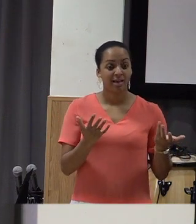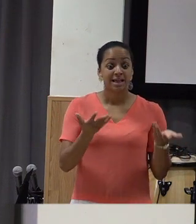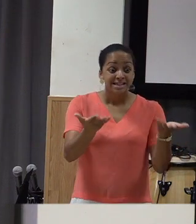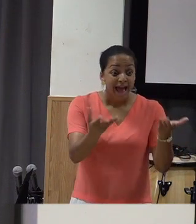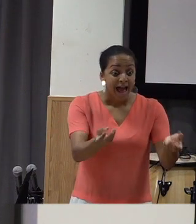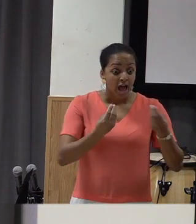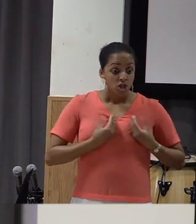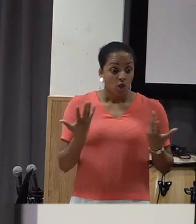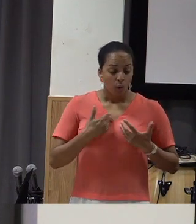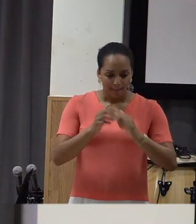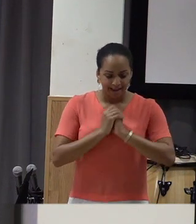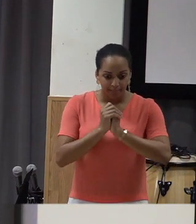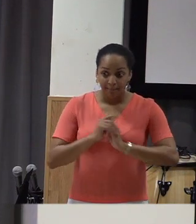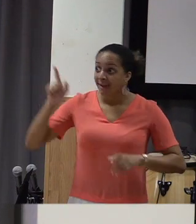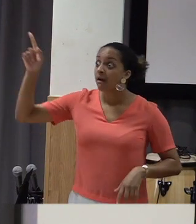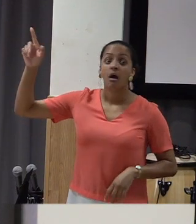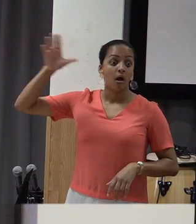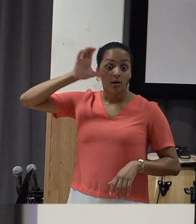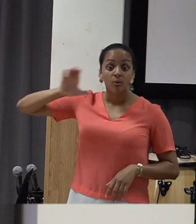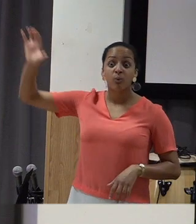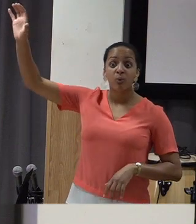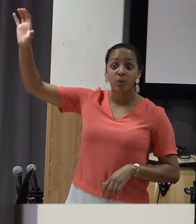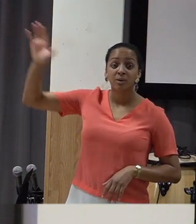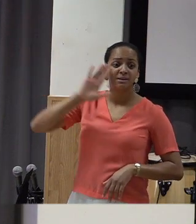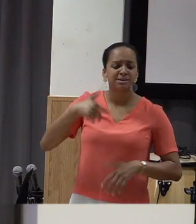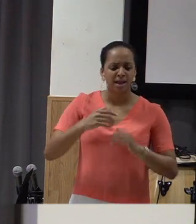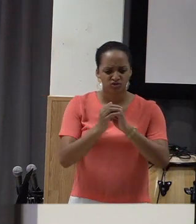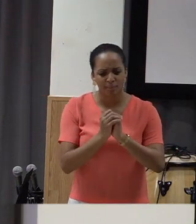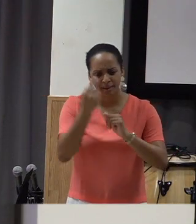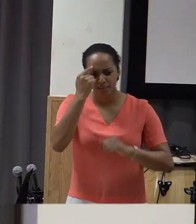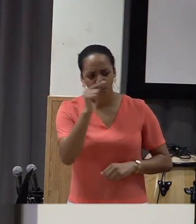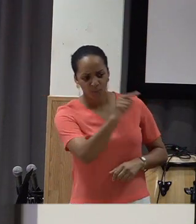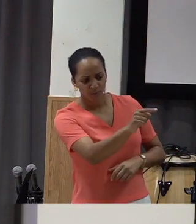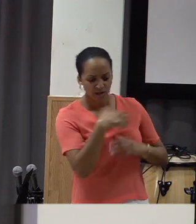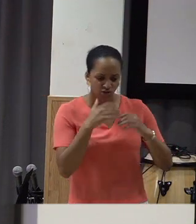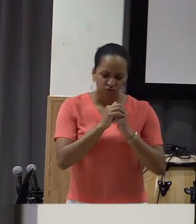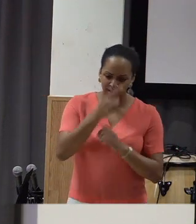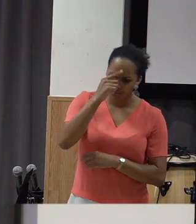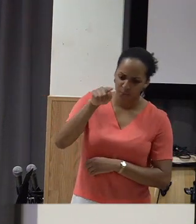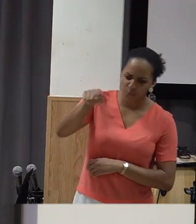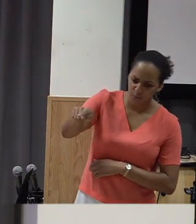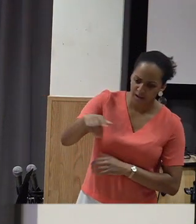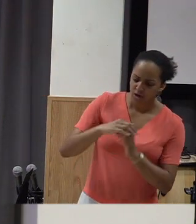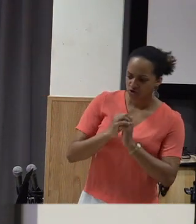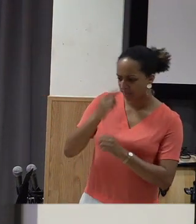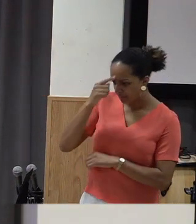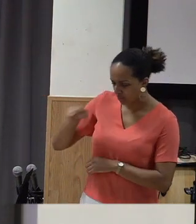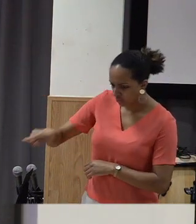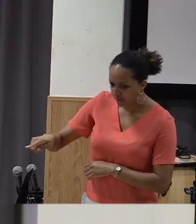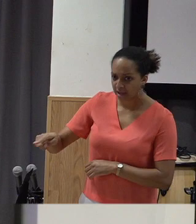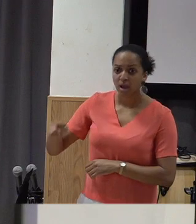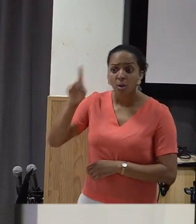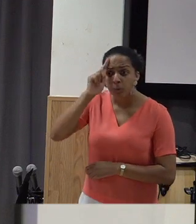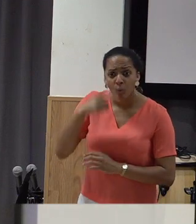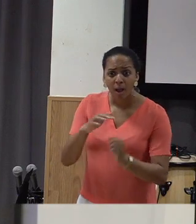de nos prières. Et c'est pour cela que lorsque nous prions les uns pour les autres, il est très important de demander à l'autre pourquoi nous prions pour